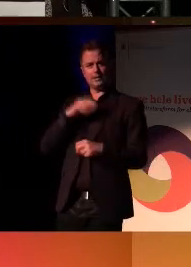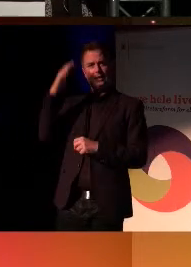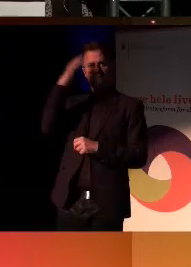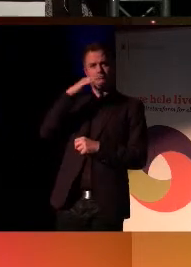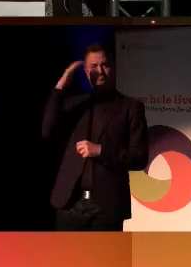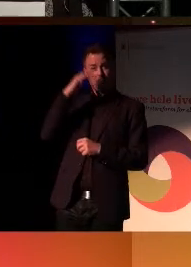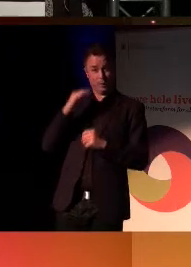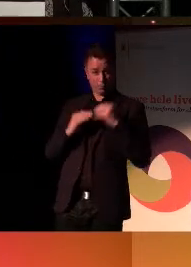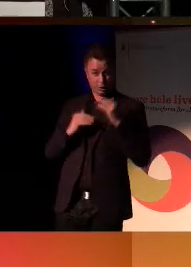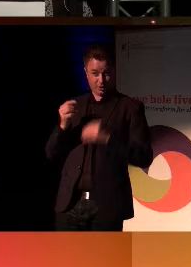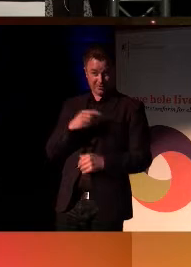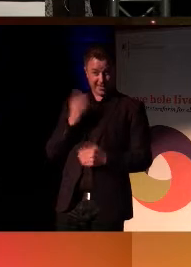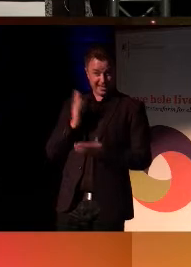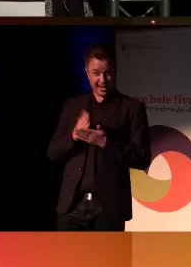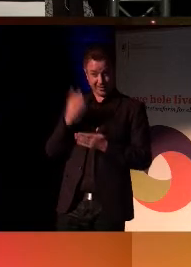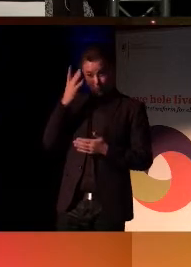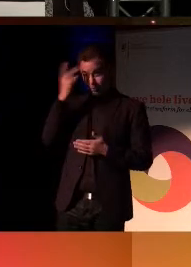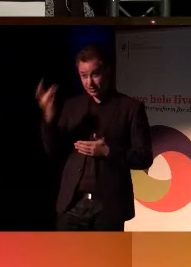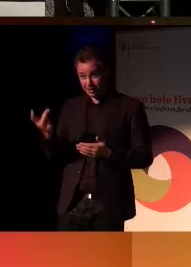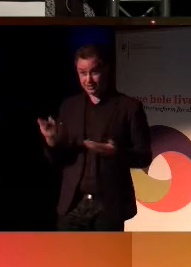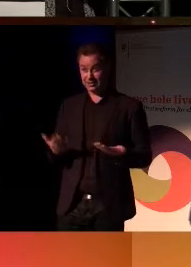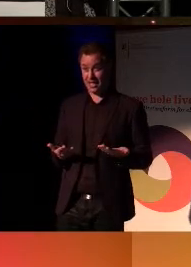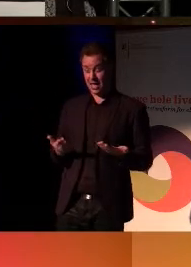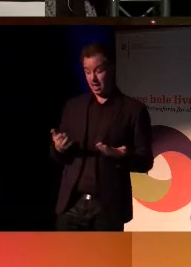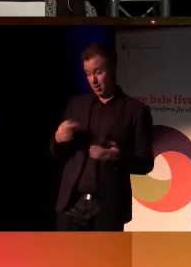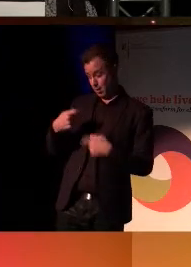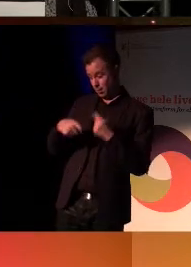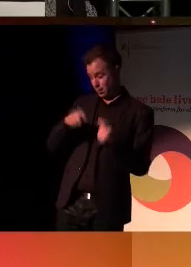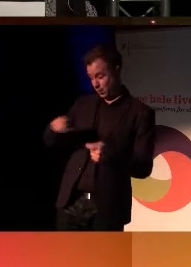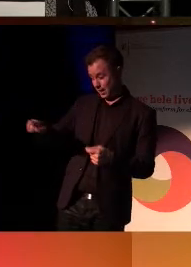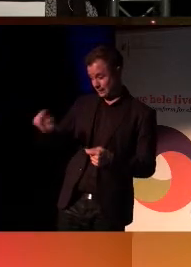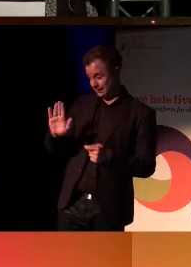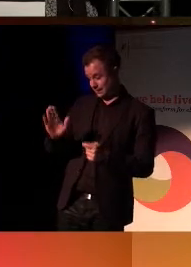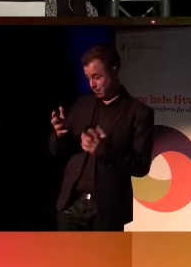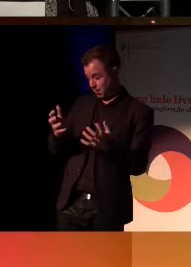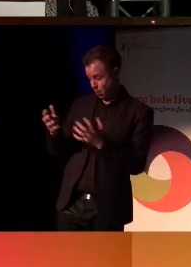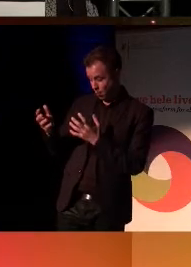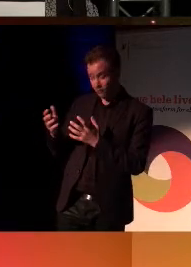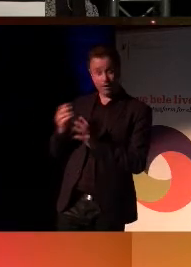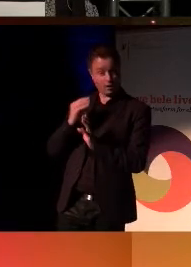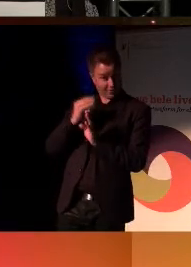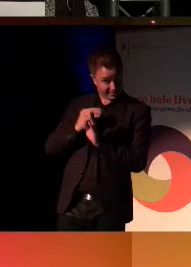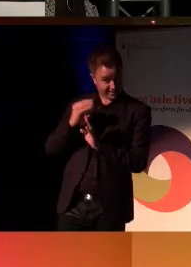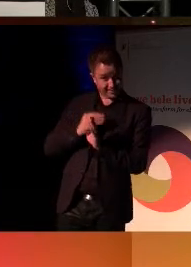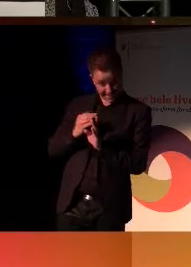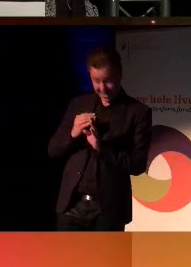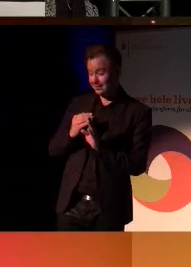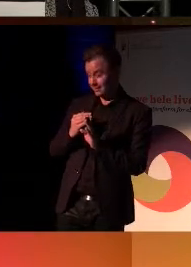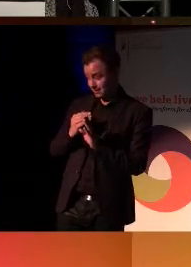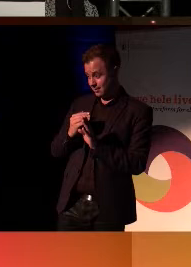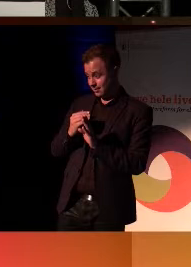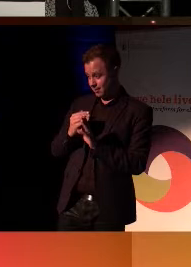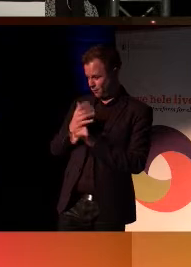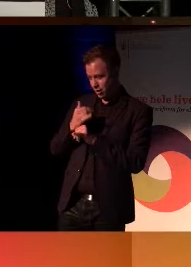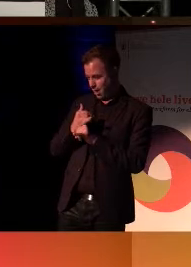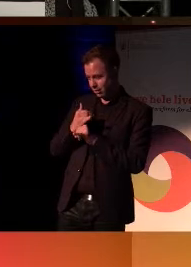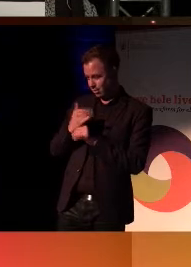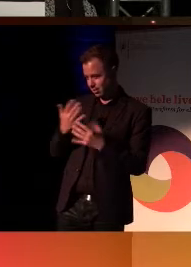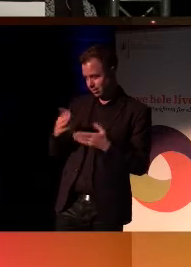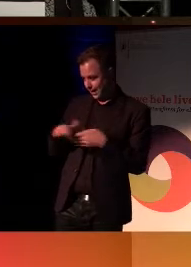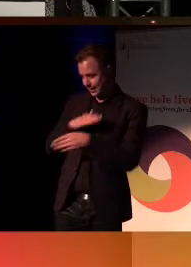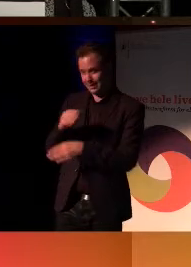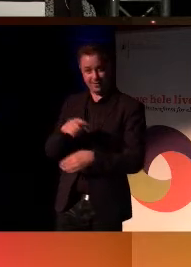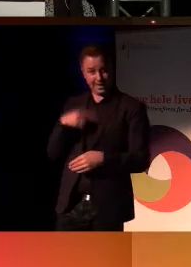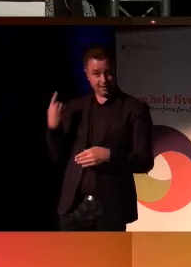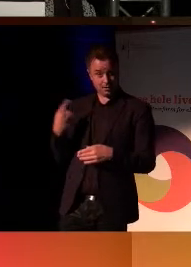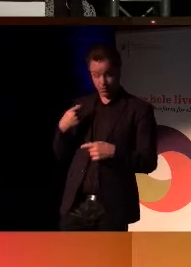rett kompetanse, og møter vi brukerens behov for kvalitet ved å bygge kompetanse på den måten vi